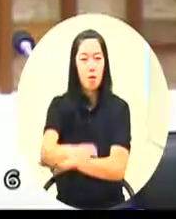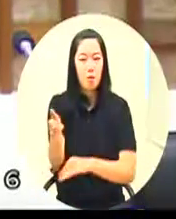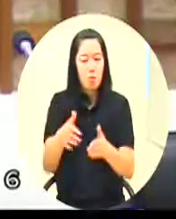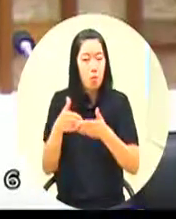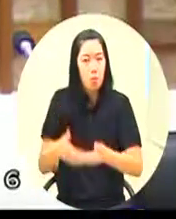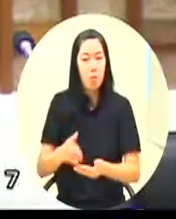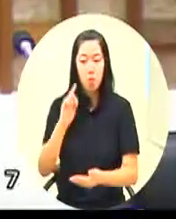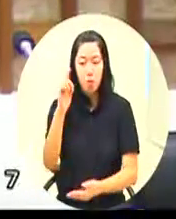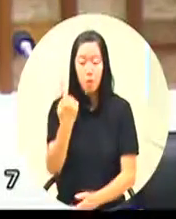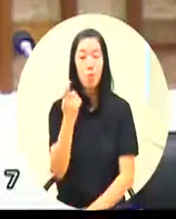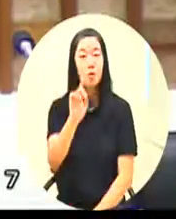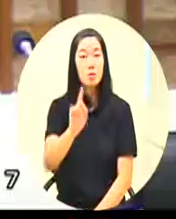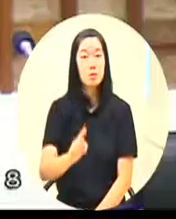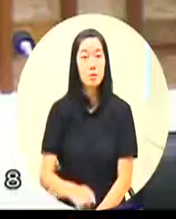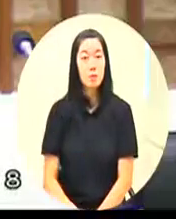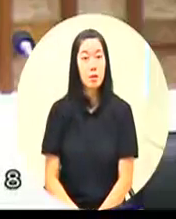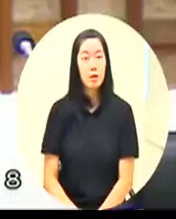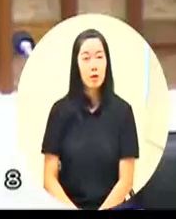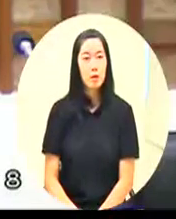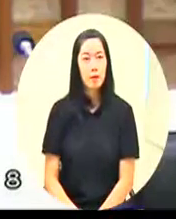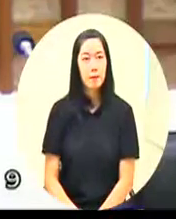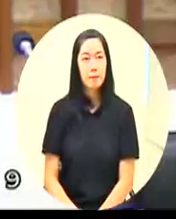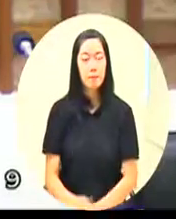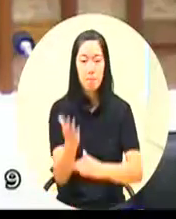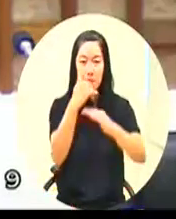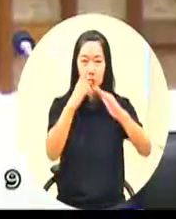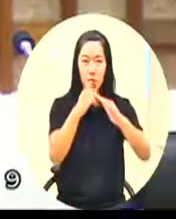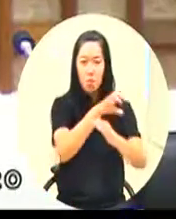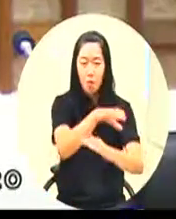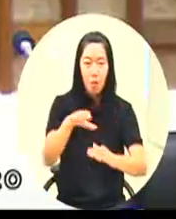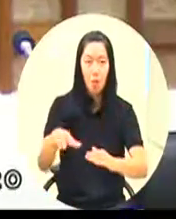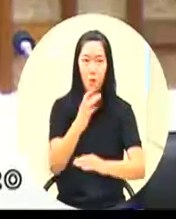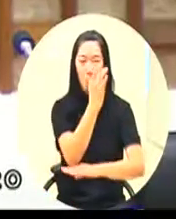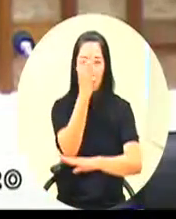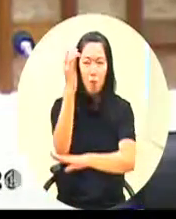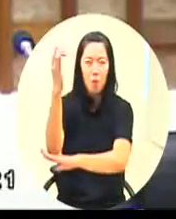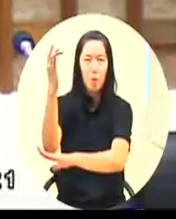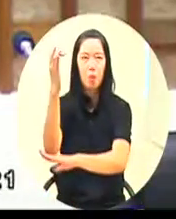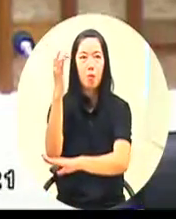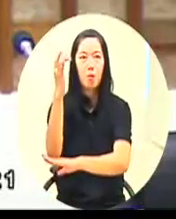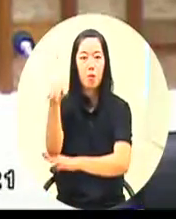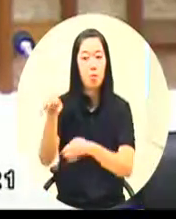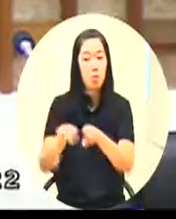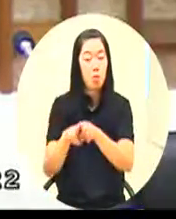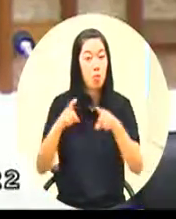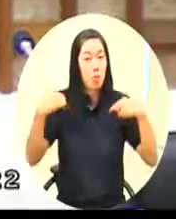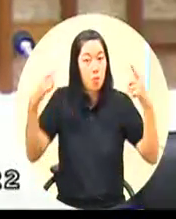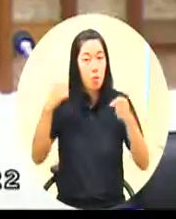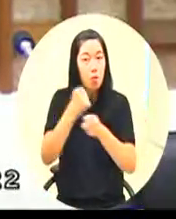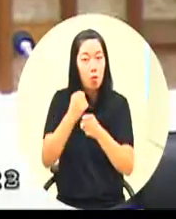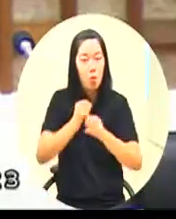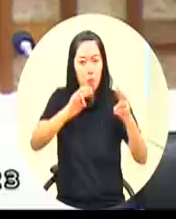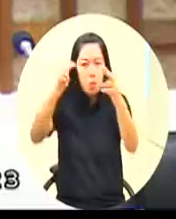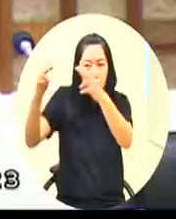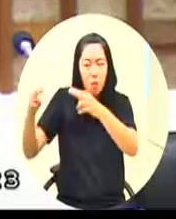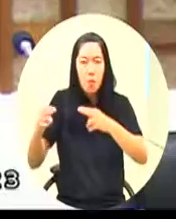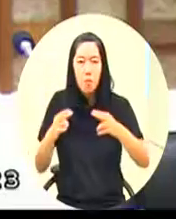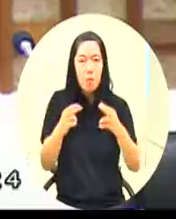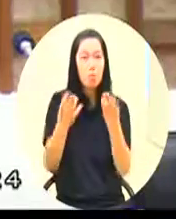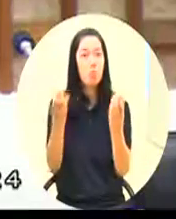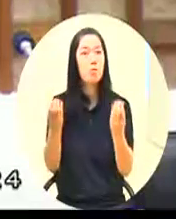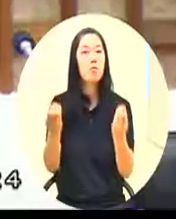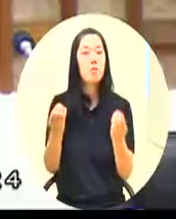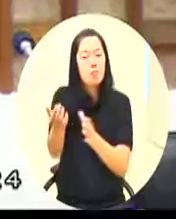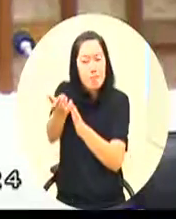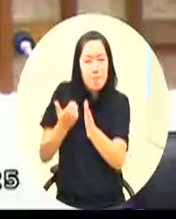原因是我们各校的这个树木并没有在平常做一个整理，做一个未雨